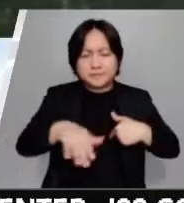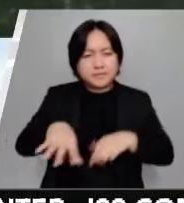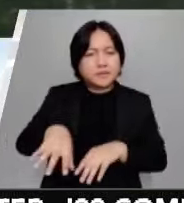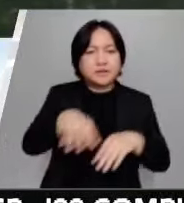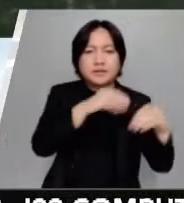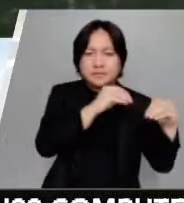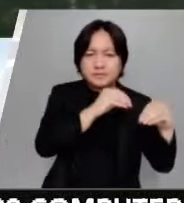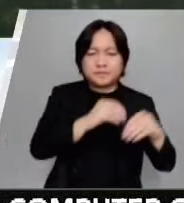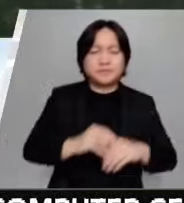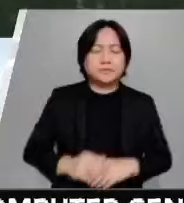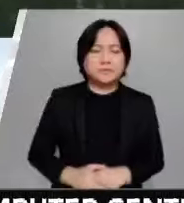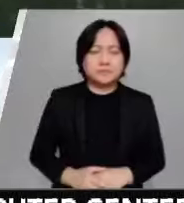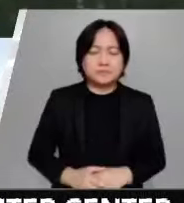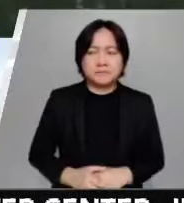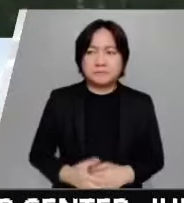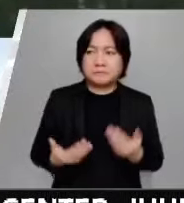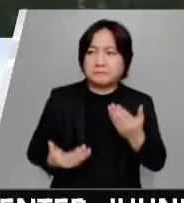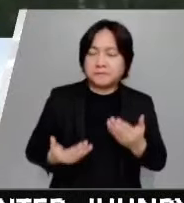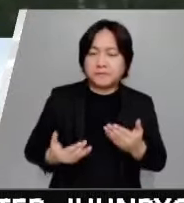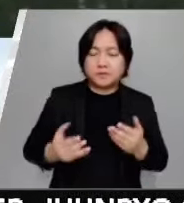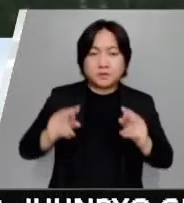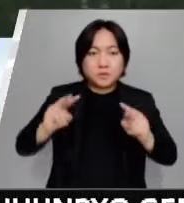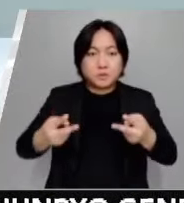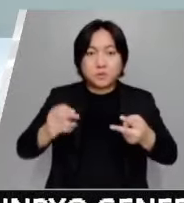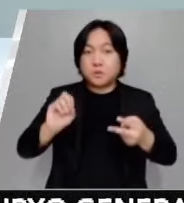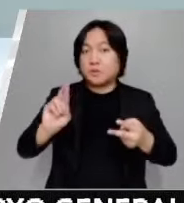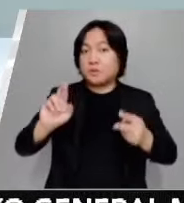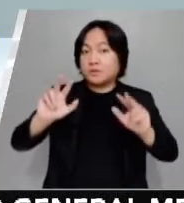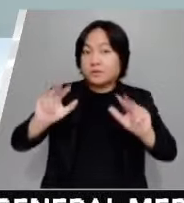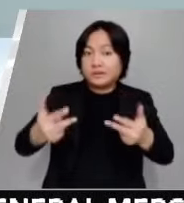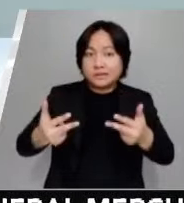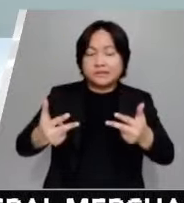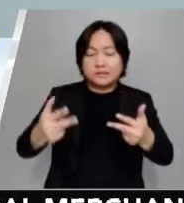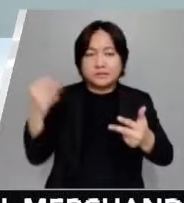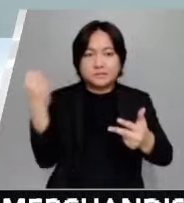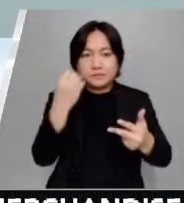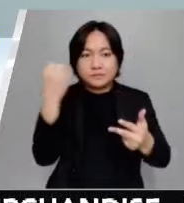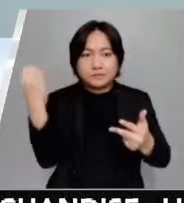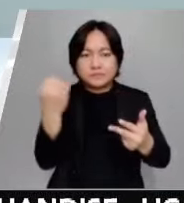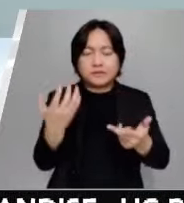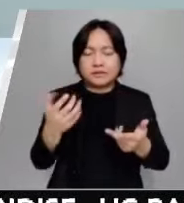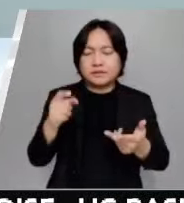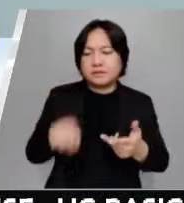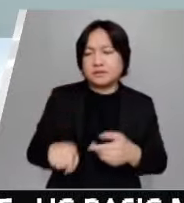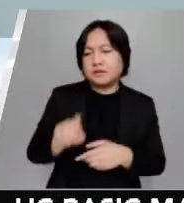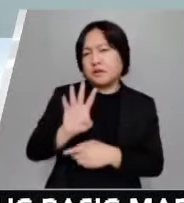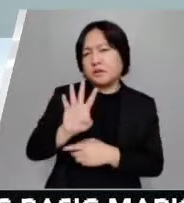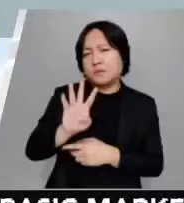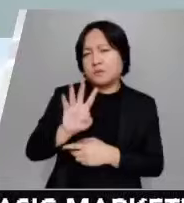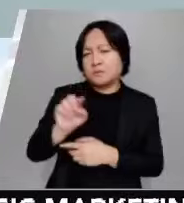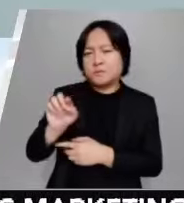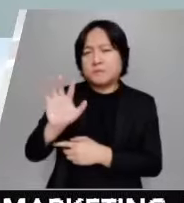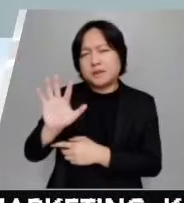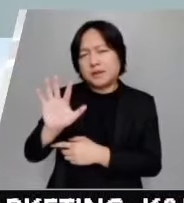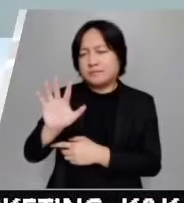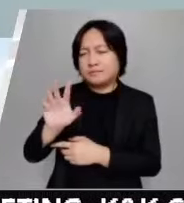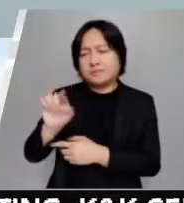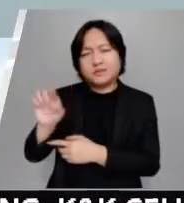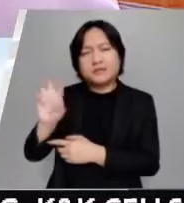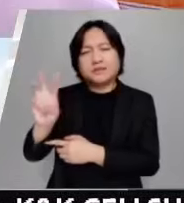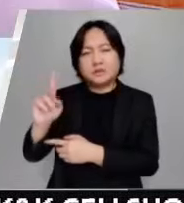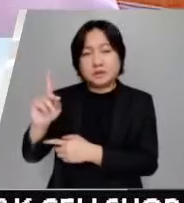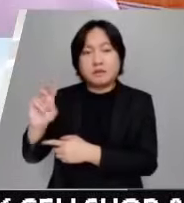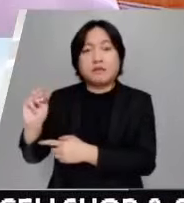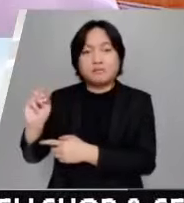2 to 3 baka palawakin natin ang danger zone from 4 km to 5 km or even 6 km Opo Ano ba yung mga